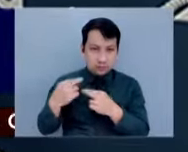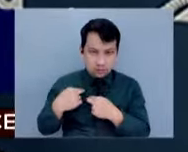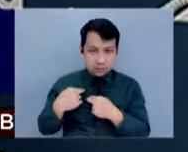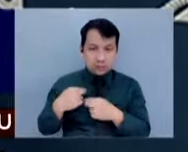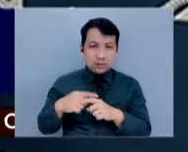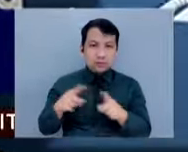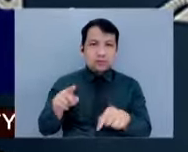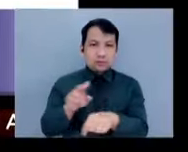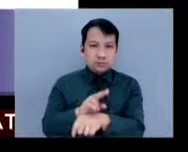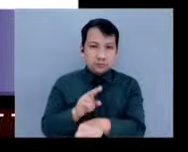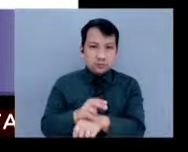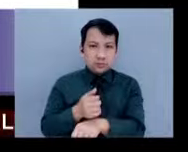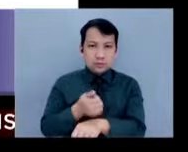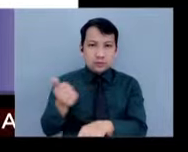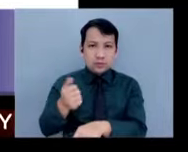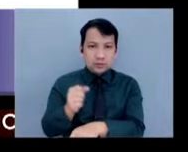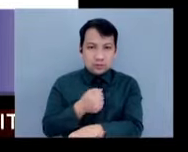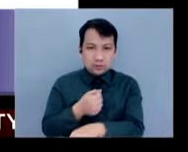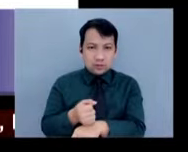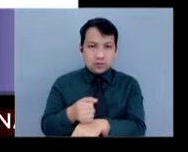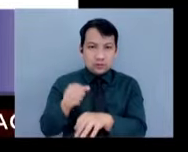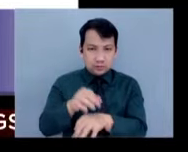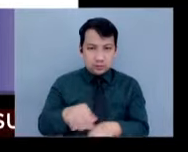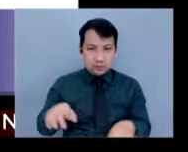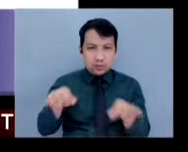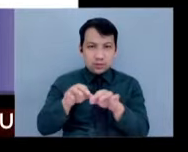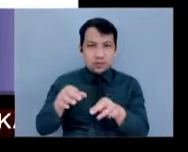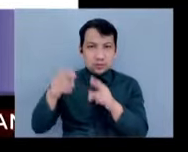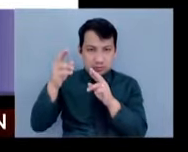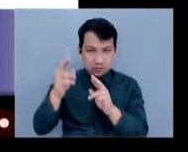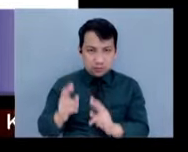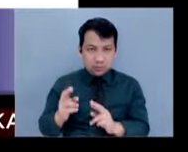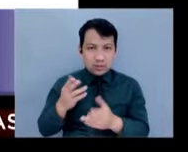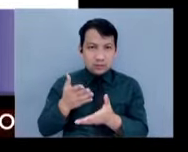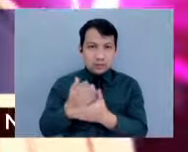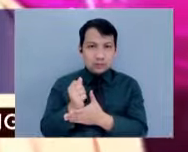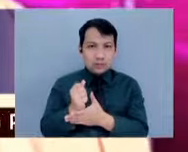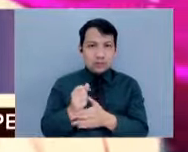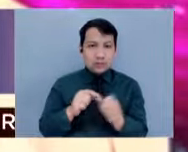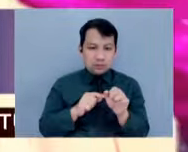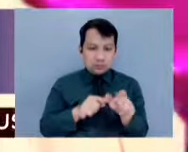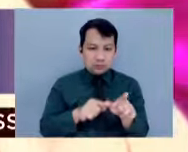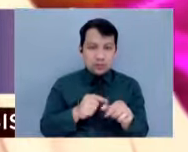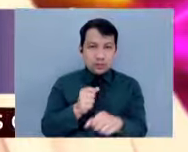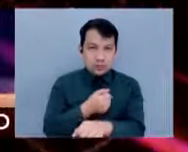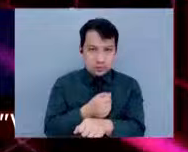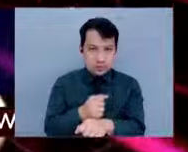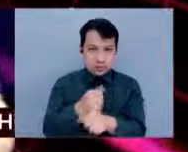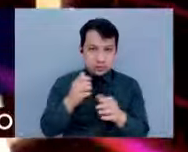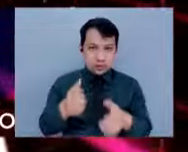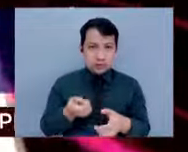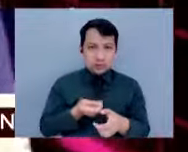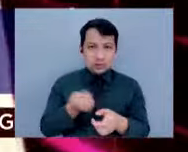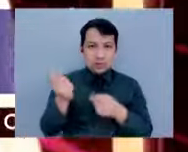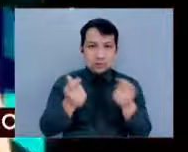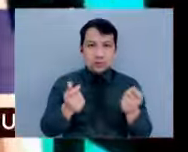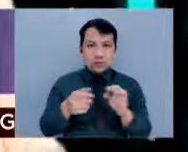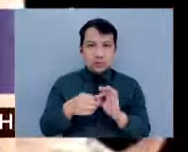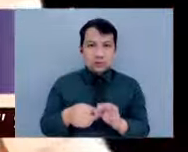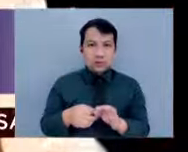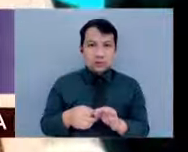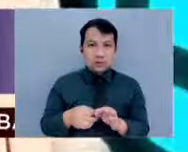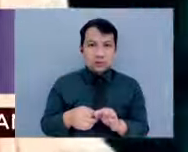ng ibang awitin, dapat pa rin daw respetuhin ang karapatan ng original singer. Burado na sa mga music app ang mga kanta